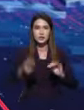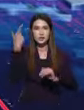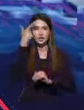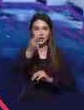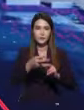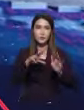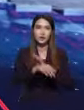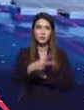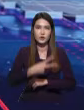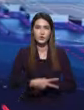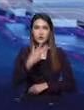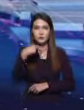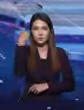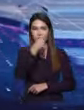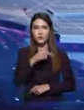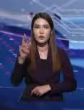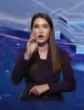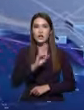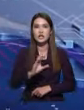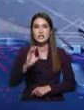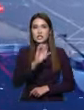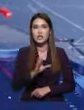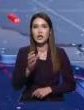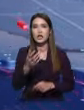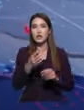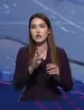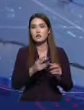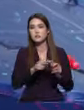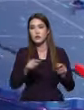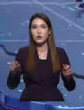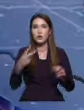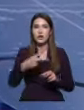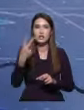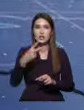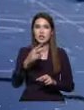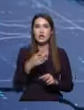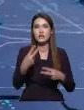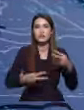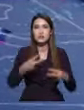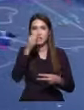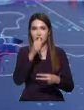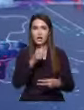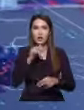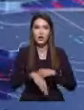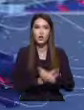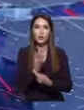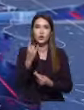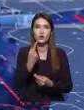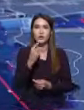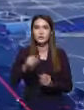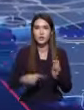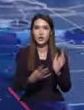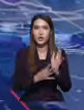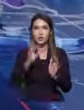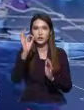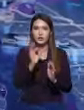бойынша 2023 жылдың қаңтар 42-інде 2022 жылға қаңтар 42-пен салыстырғанда жаңа туған нәрестелер 1,9%-ға,